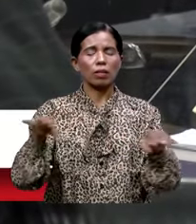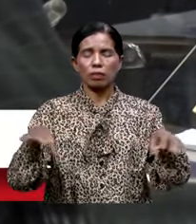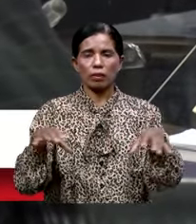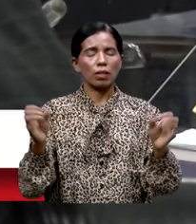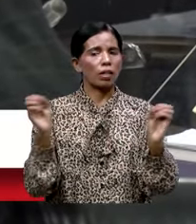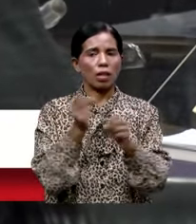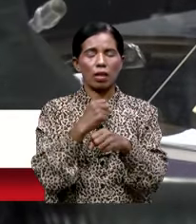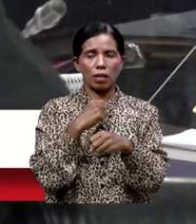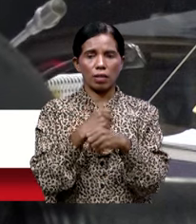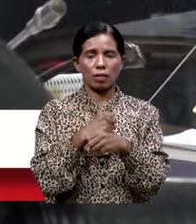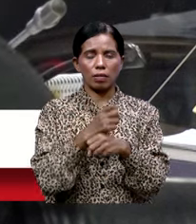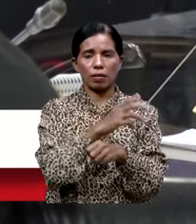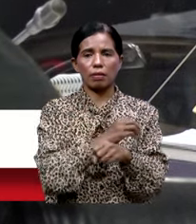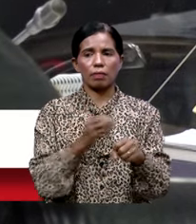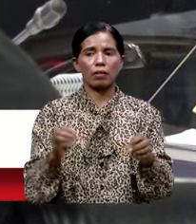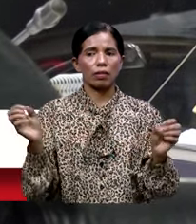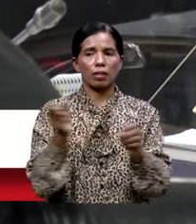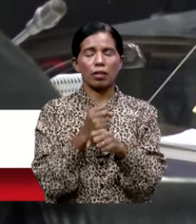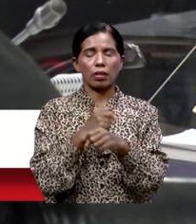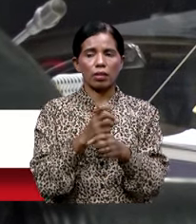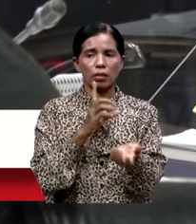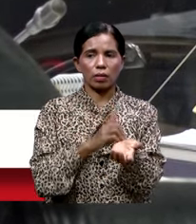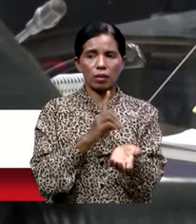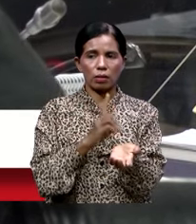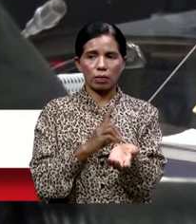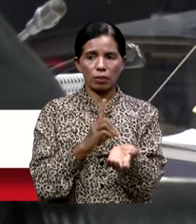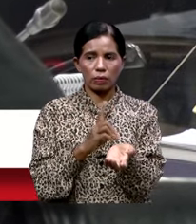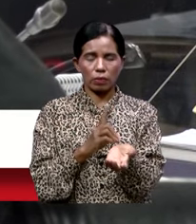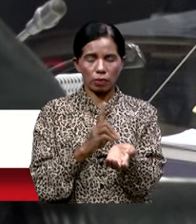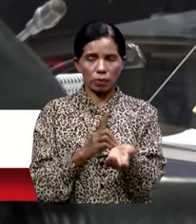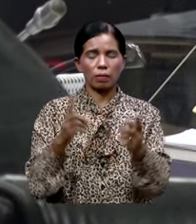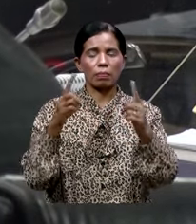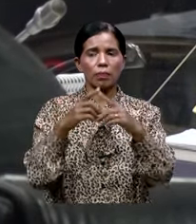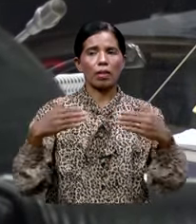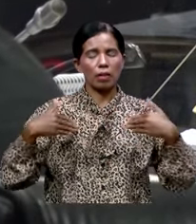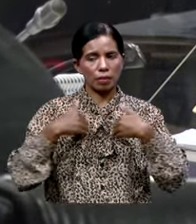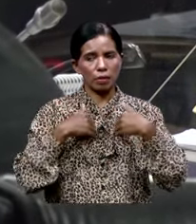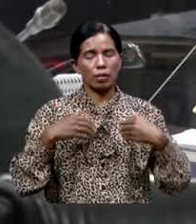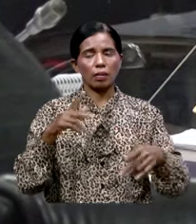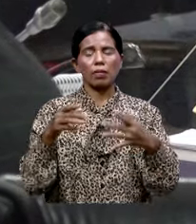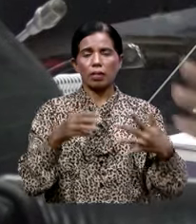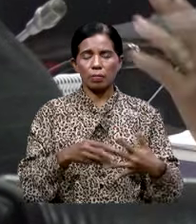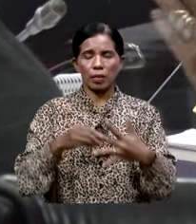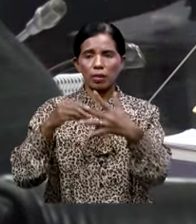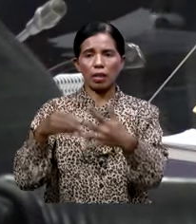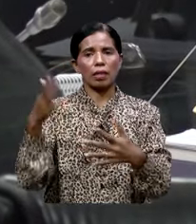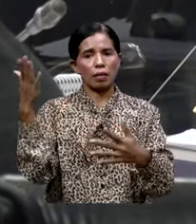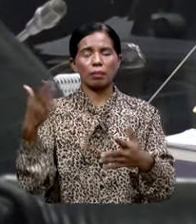especial doutor animal nian ne. Lalu doutor ma animal lae, doutor ba animal nian. Ne masak em especialite ne ba.